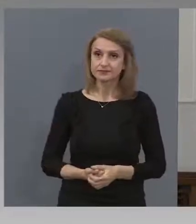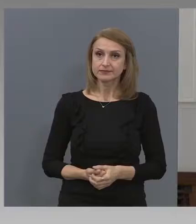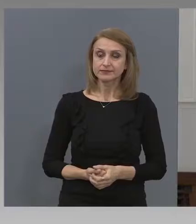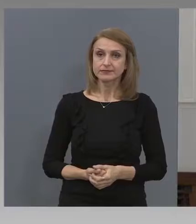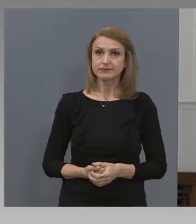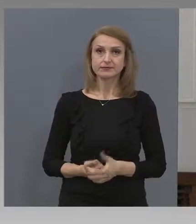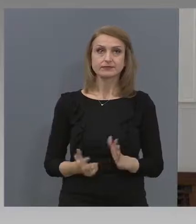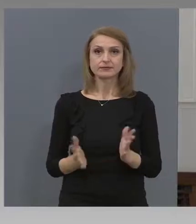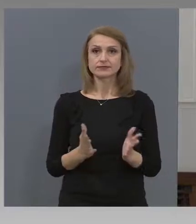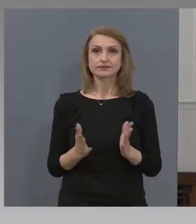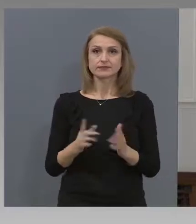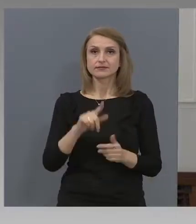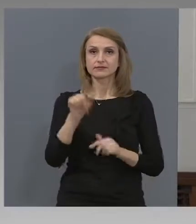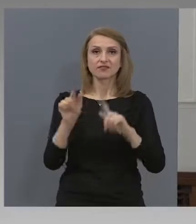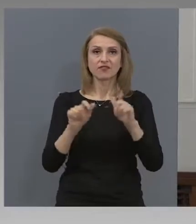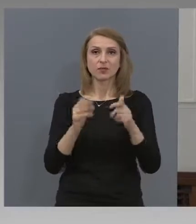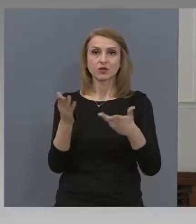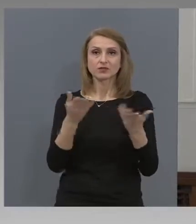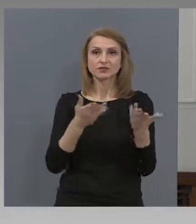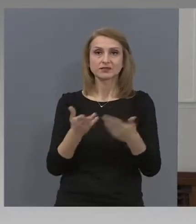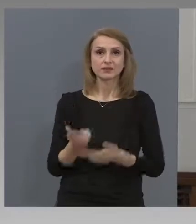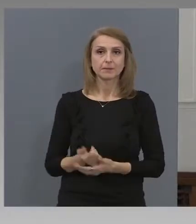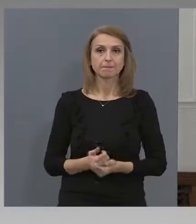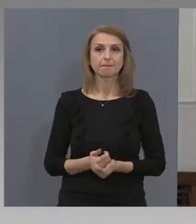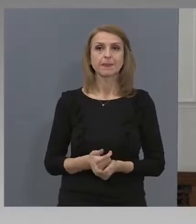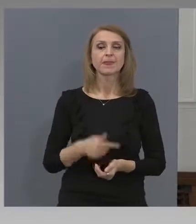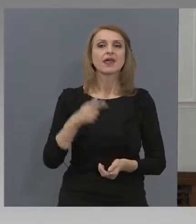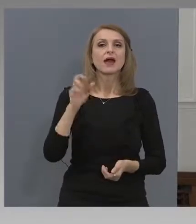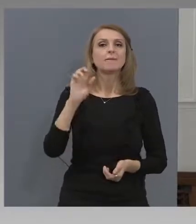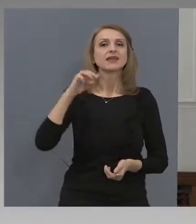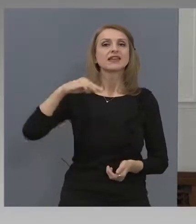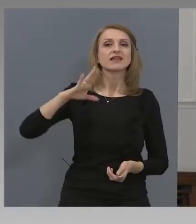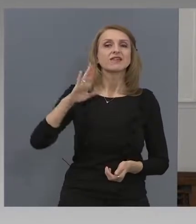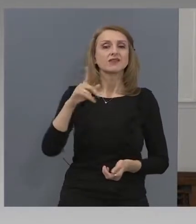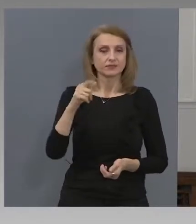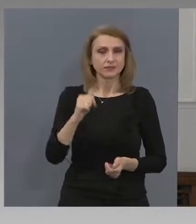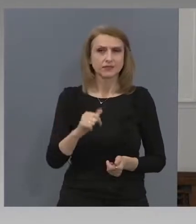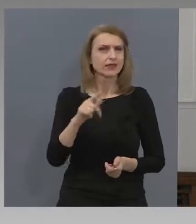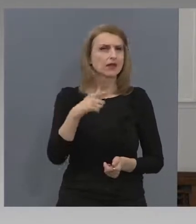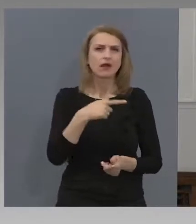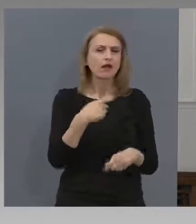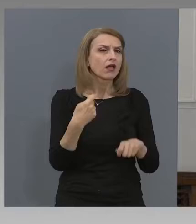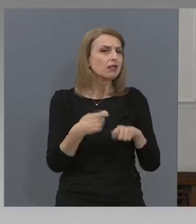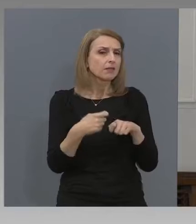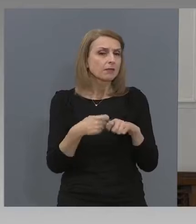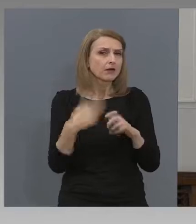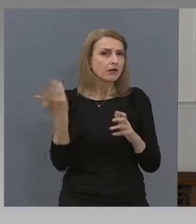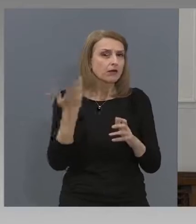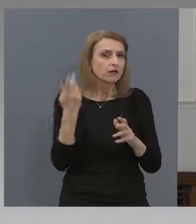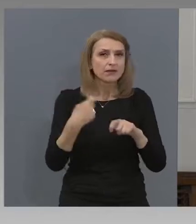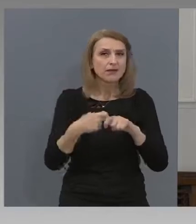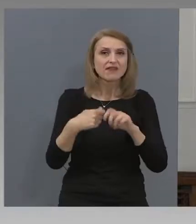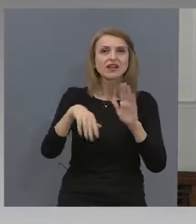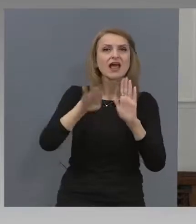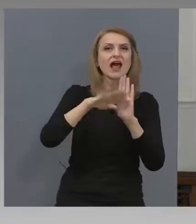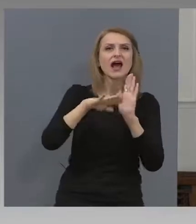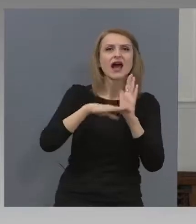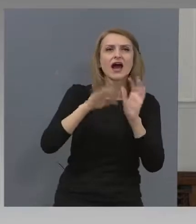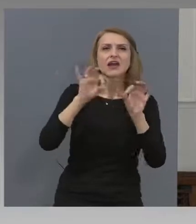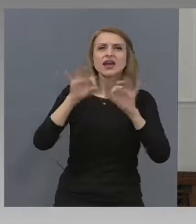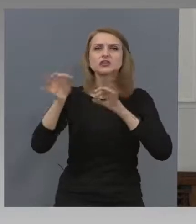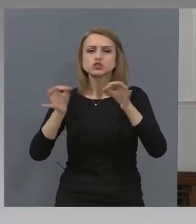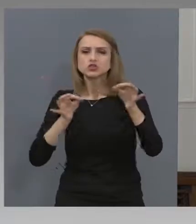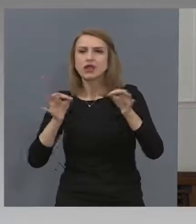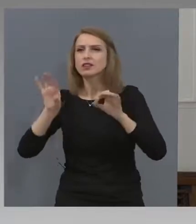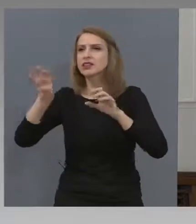Може. Моля ви само, колеги, да, Горя Николова от BTV. Искам да ви попитам, направен ли е разчет по области и точно каква